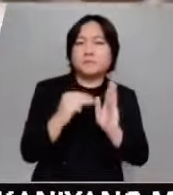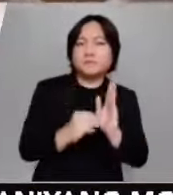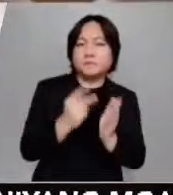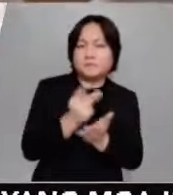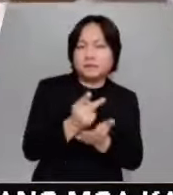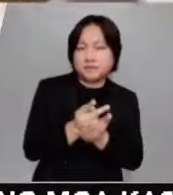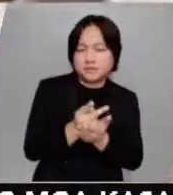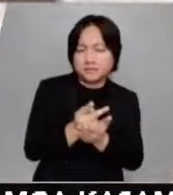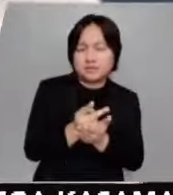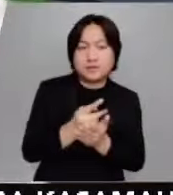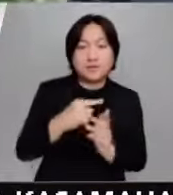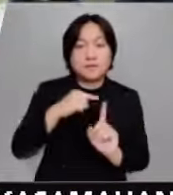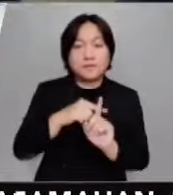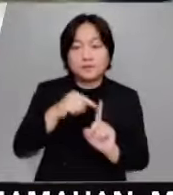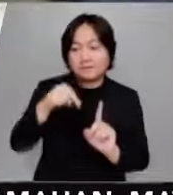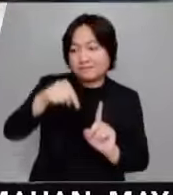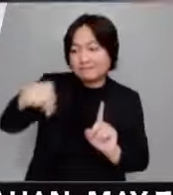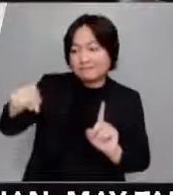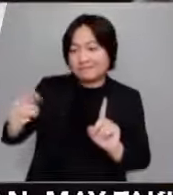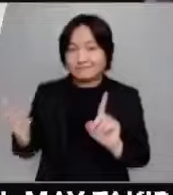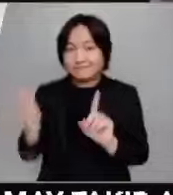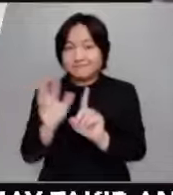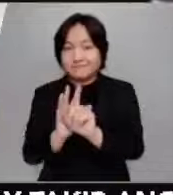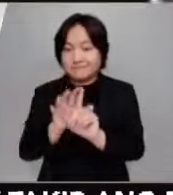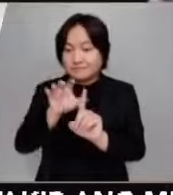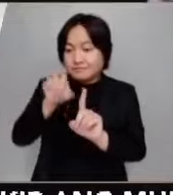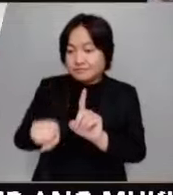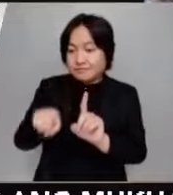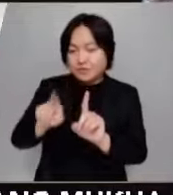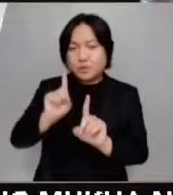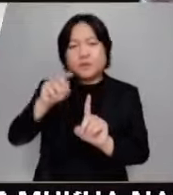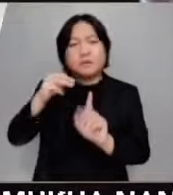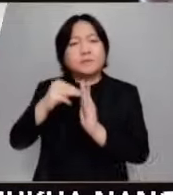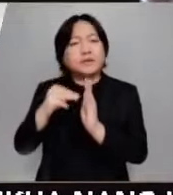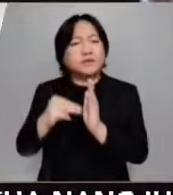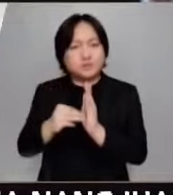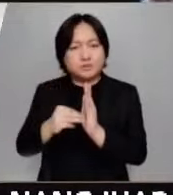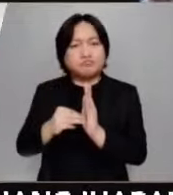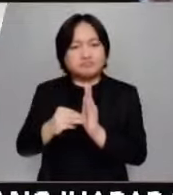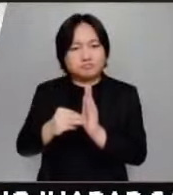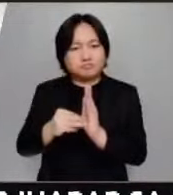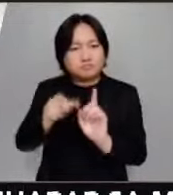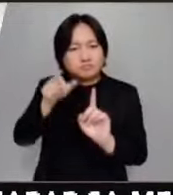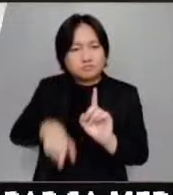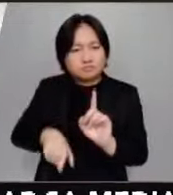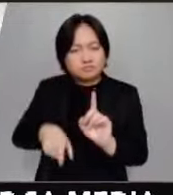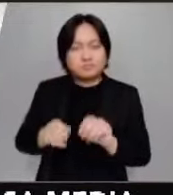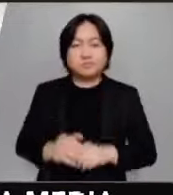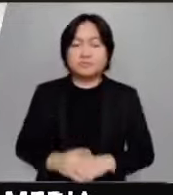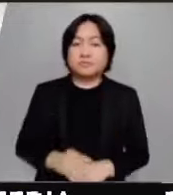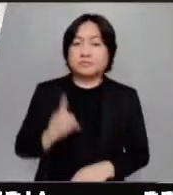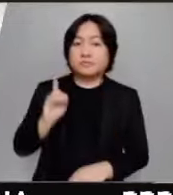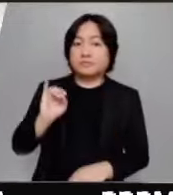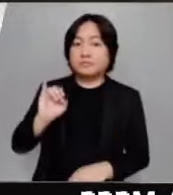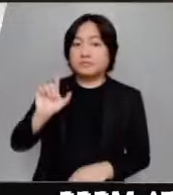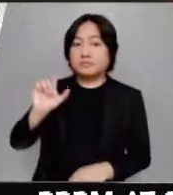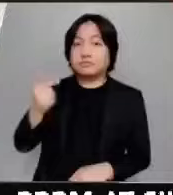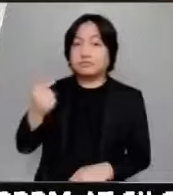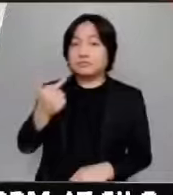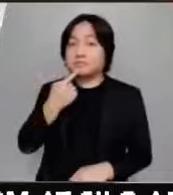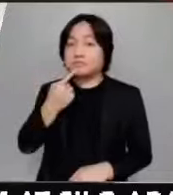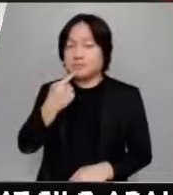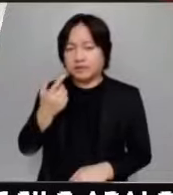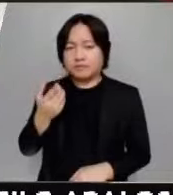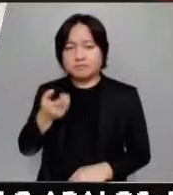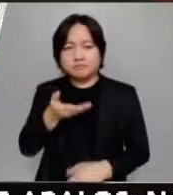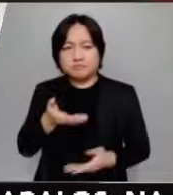pabuya para sa ika-aresto ng iba pang akusado. Sabi ng DILG, ipinauubaya na nila sa PNP kung kanino dapat